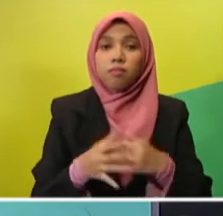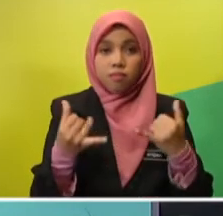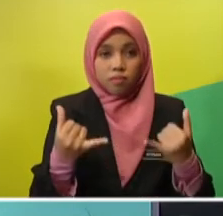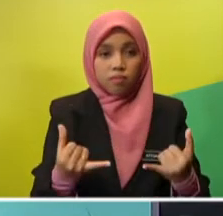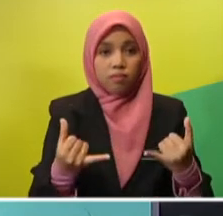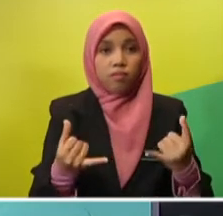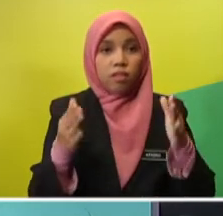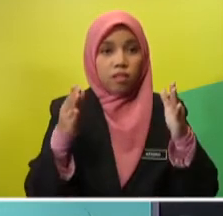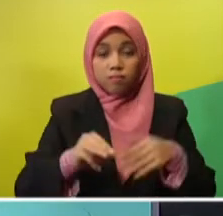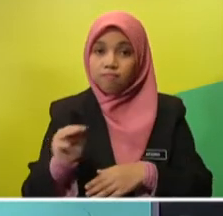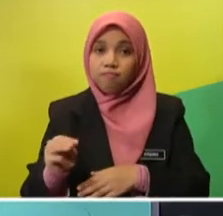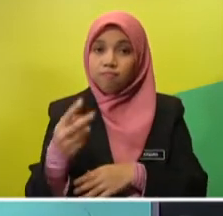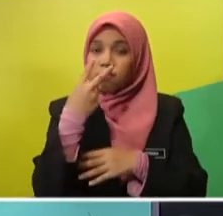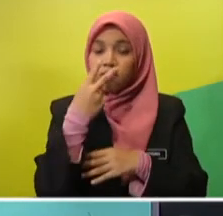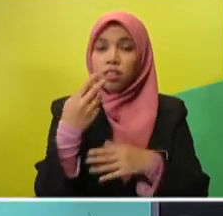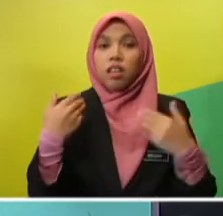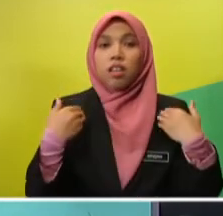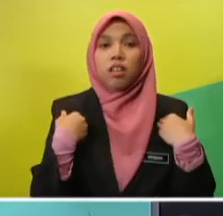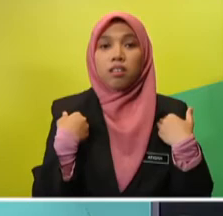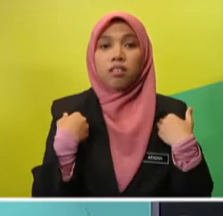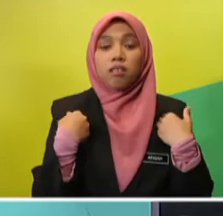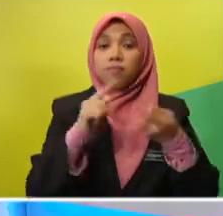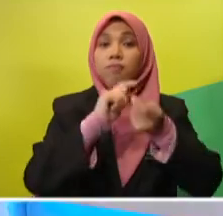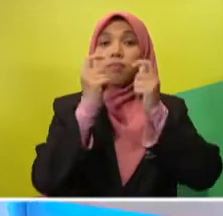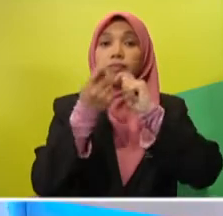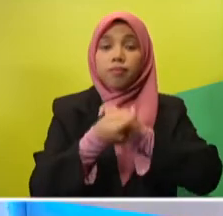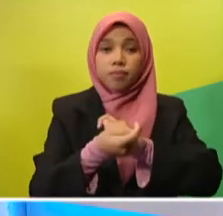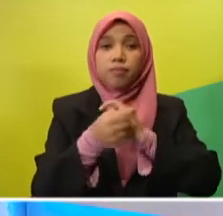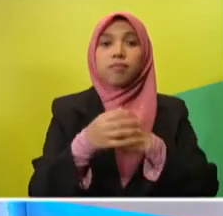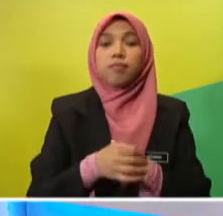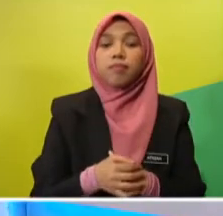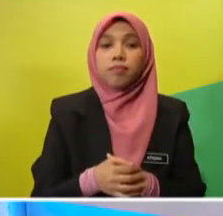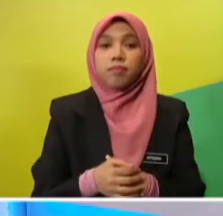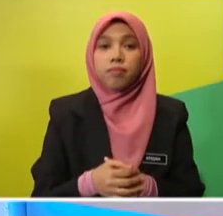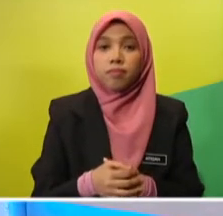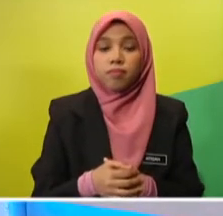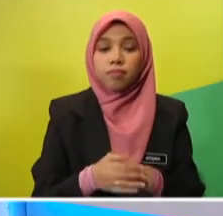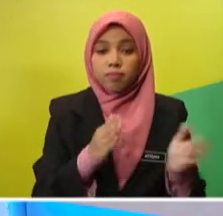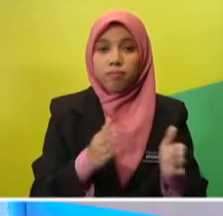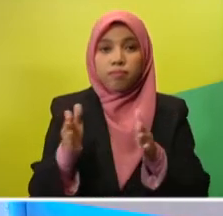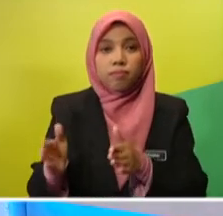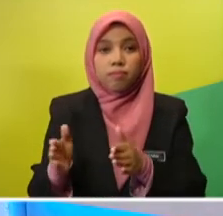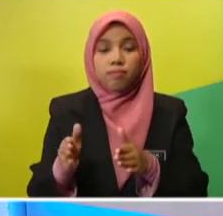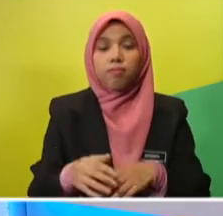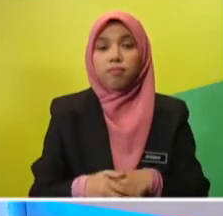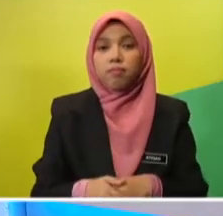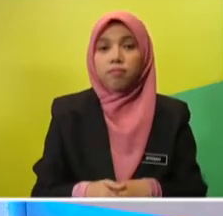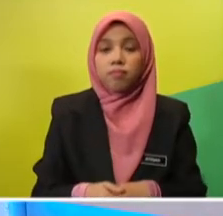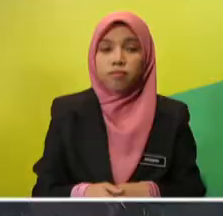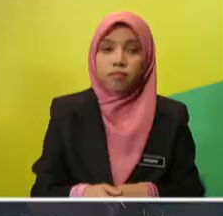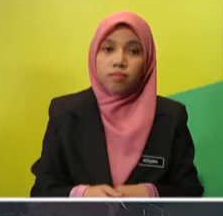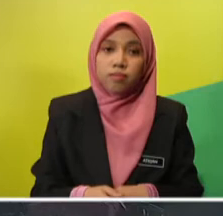baru. Okey, pegang lengan pemandu celik dan kemudian teruskan perjalanan. Ya. Yeah. Baik.